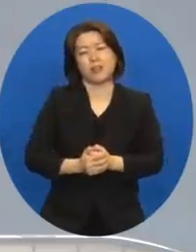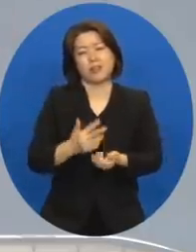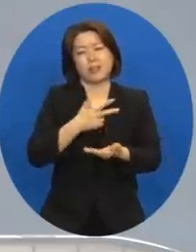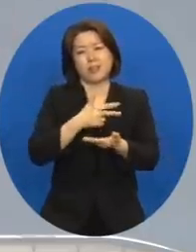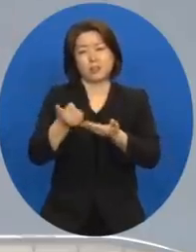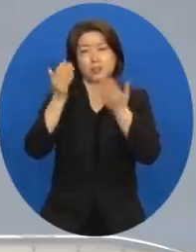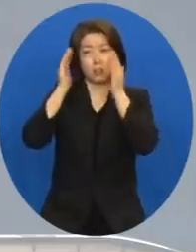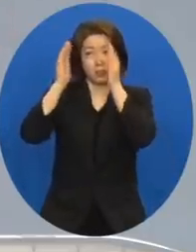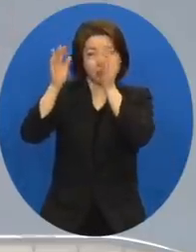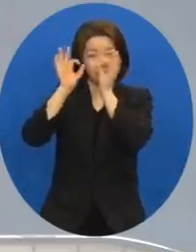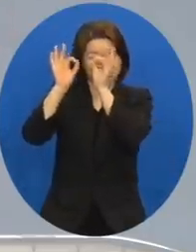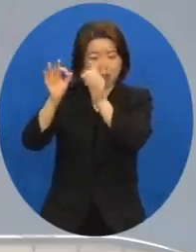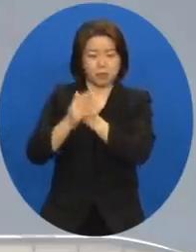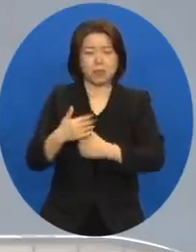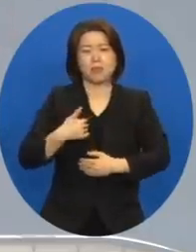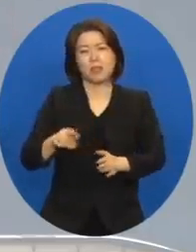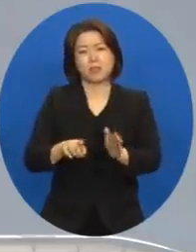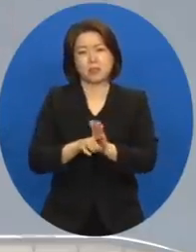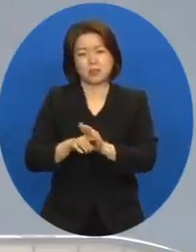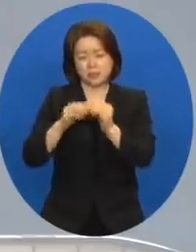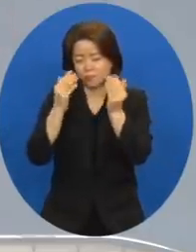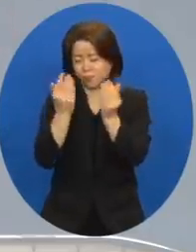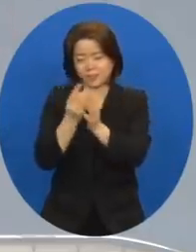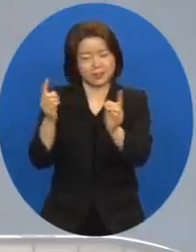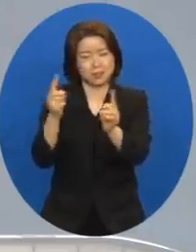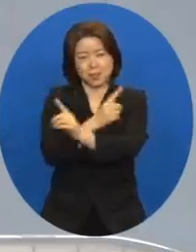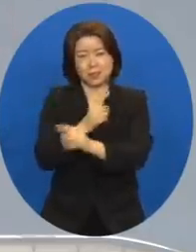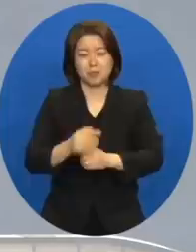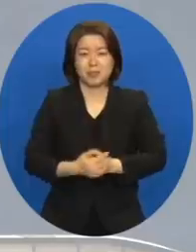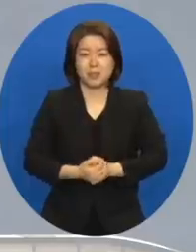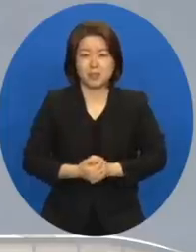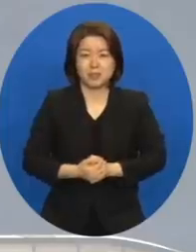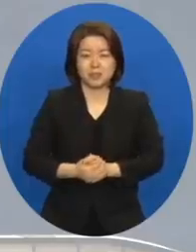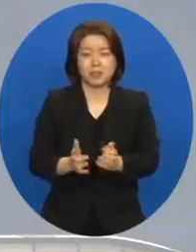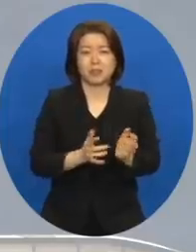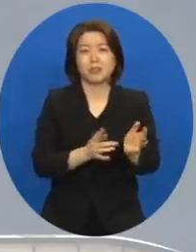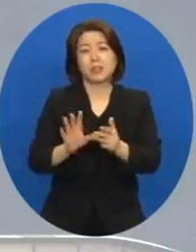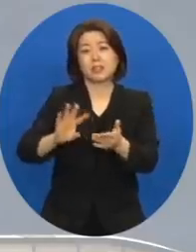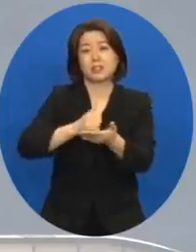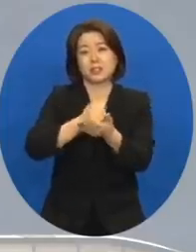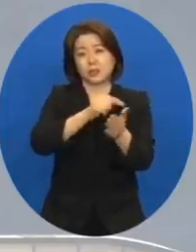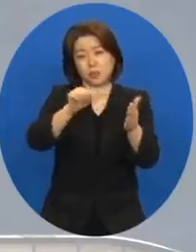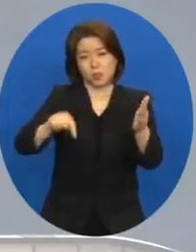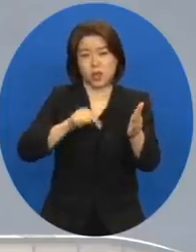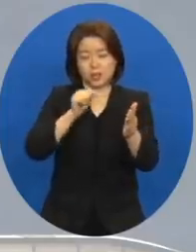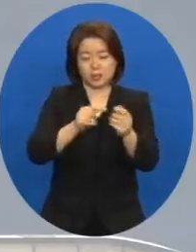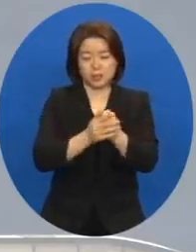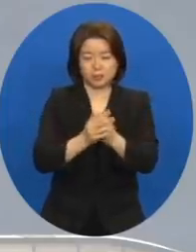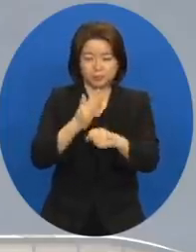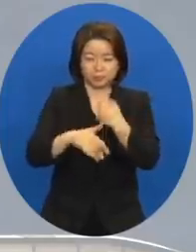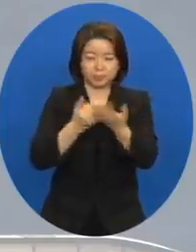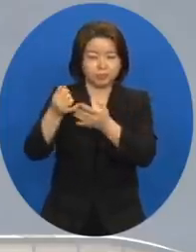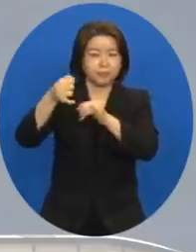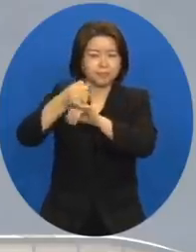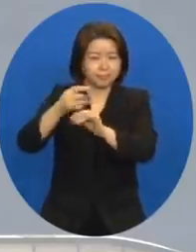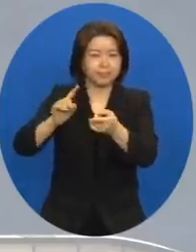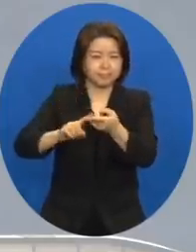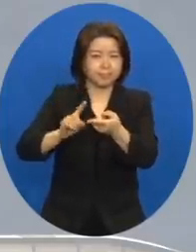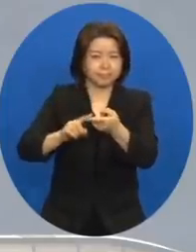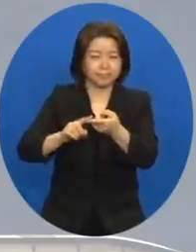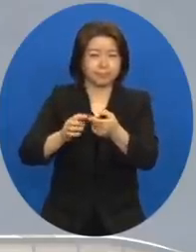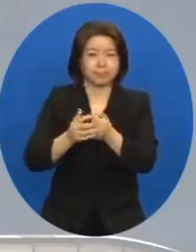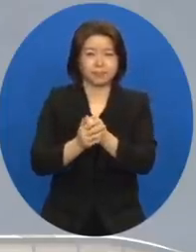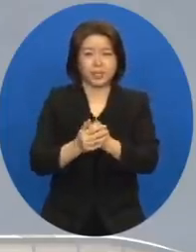우리의 믿음이 확 달라져요 여러분 예수 그리스도 안에서 하나님의 약속에 대하여